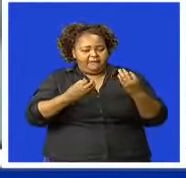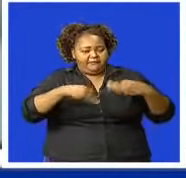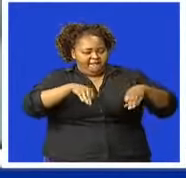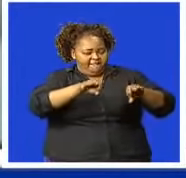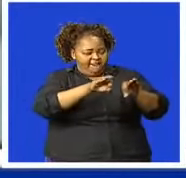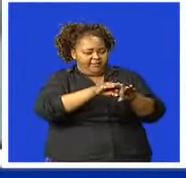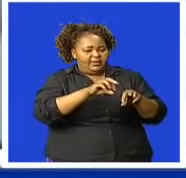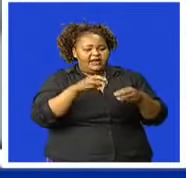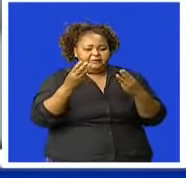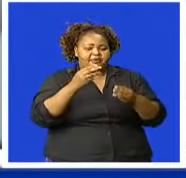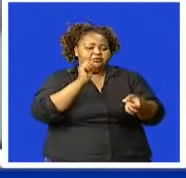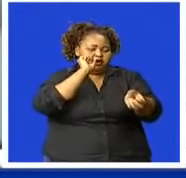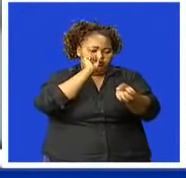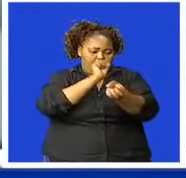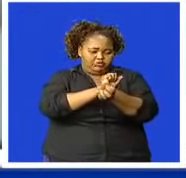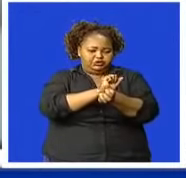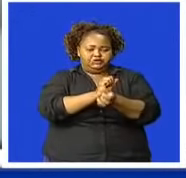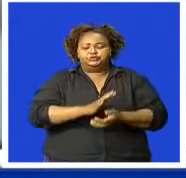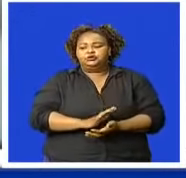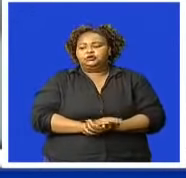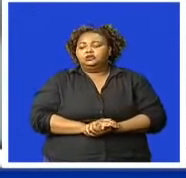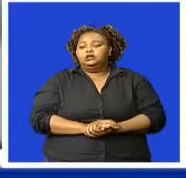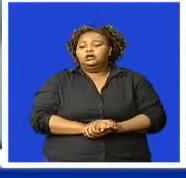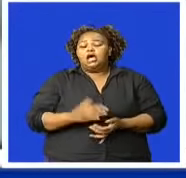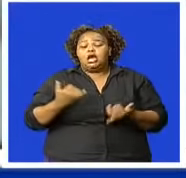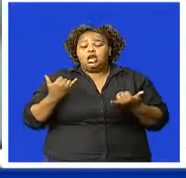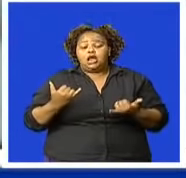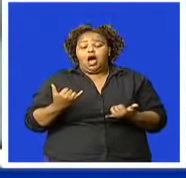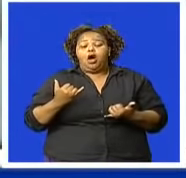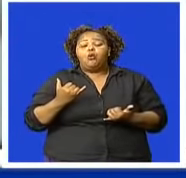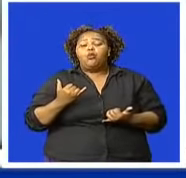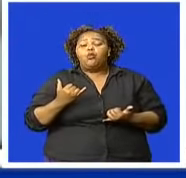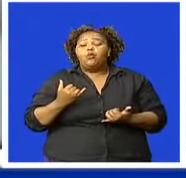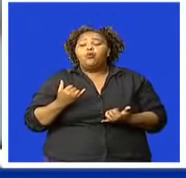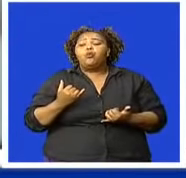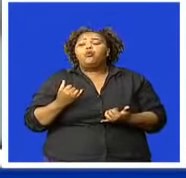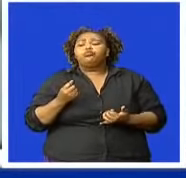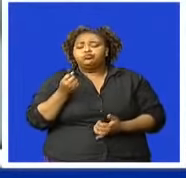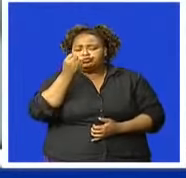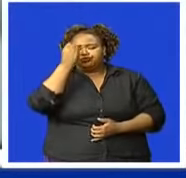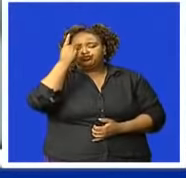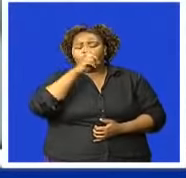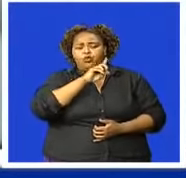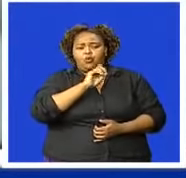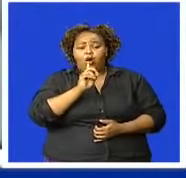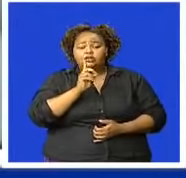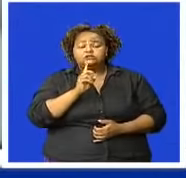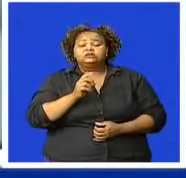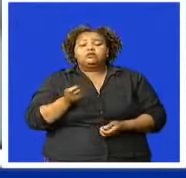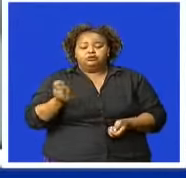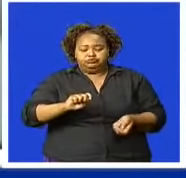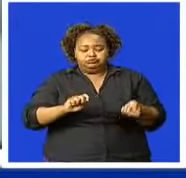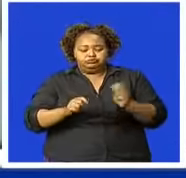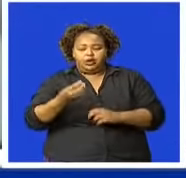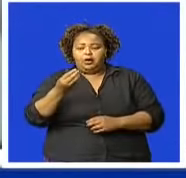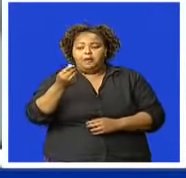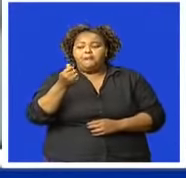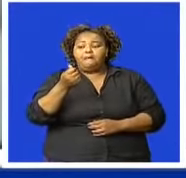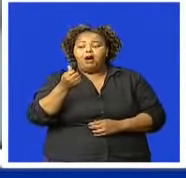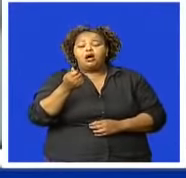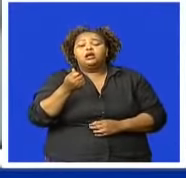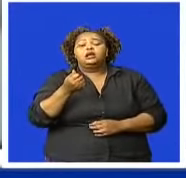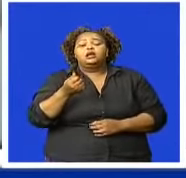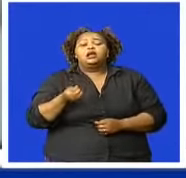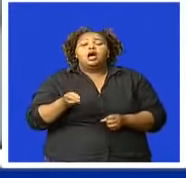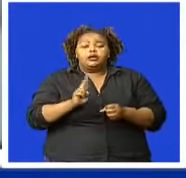te abahlanganise nje bavele sekwenteke ukuthi labangakwenda mane bavele ngalasenkantolo nokuthi